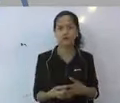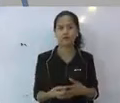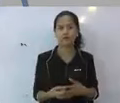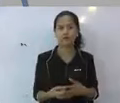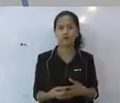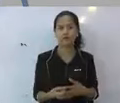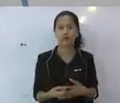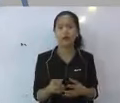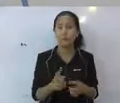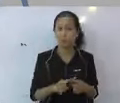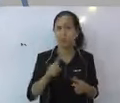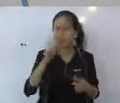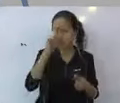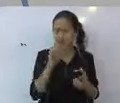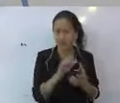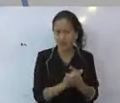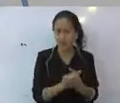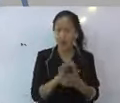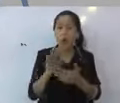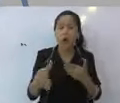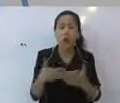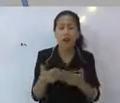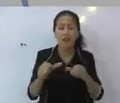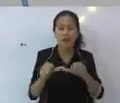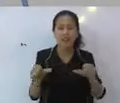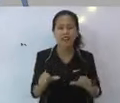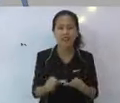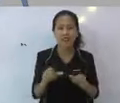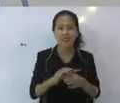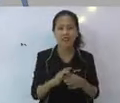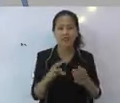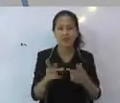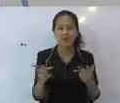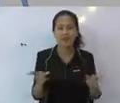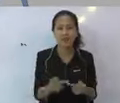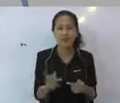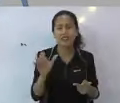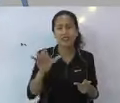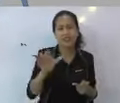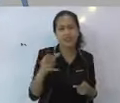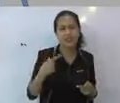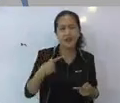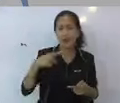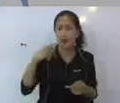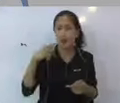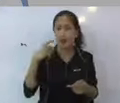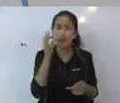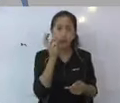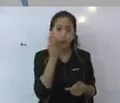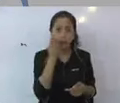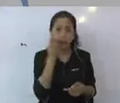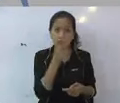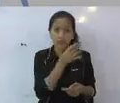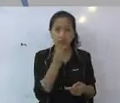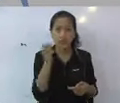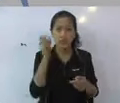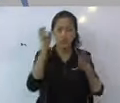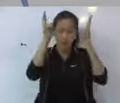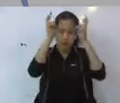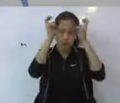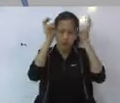ba? We cannot deny it na available talaga 'yan. Kumbaga may mga specific lang na ito yung marami sa ganitong